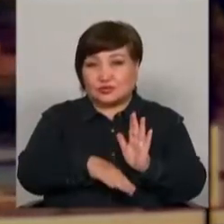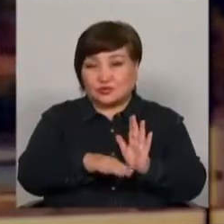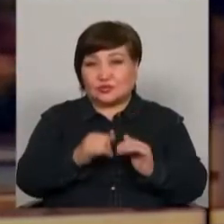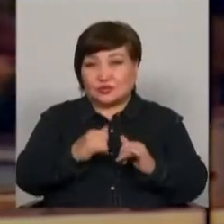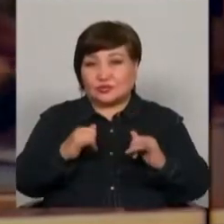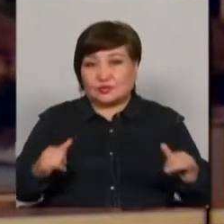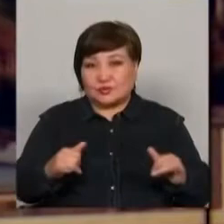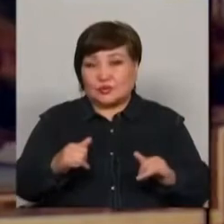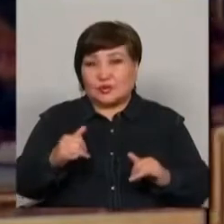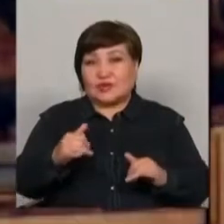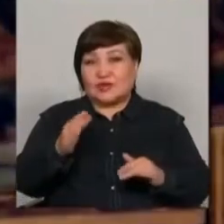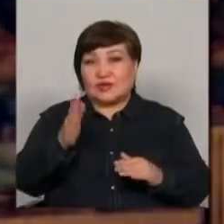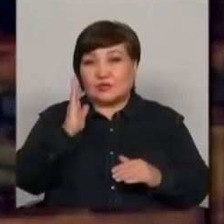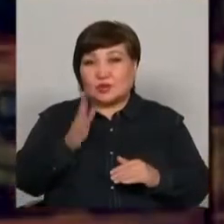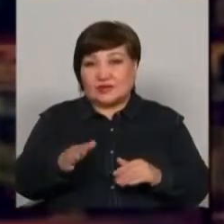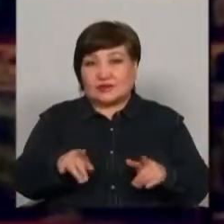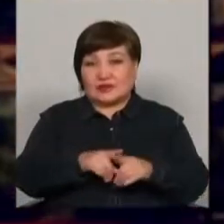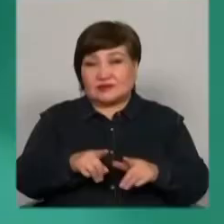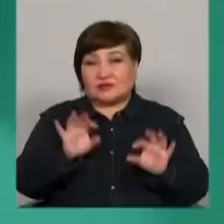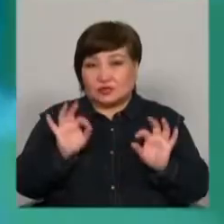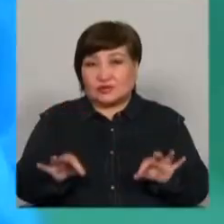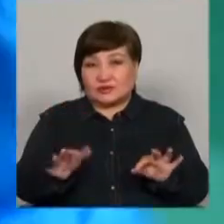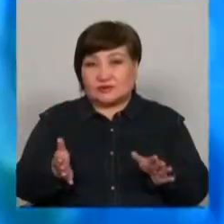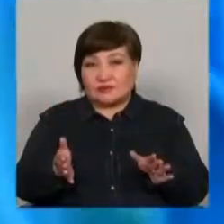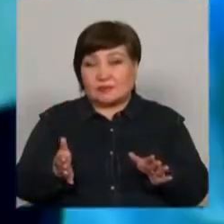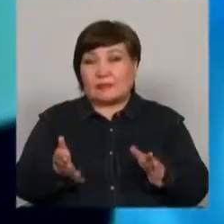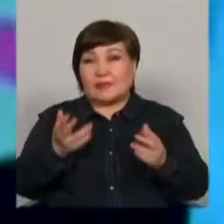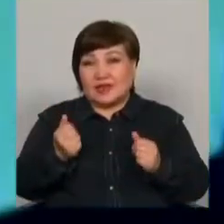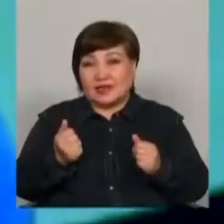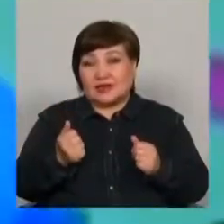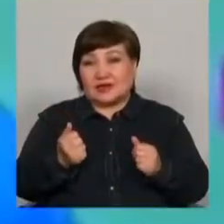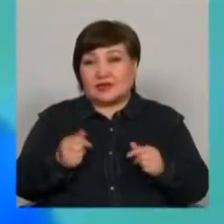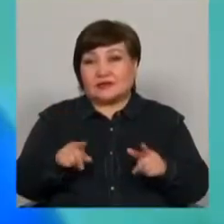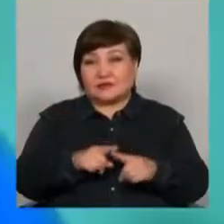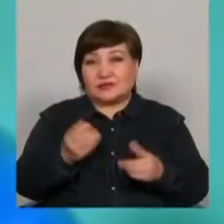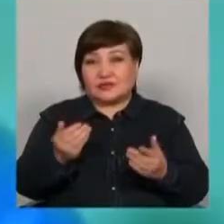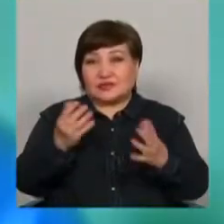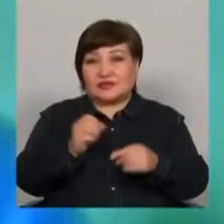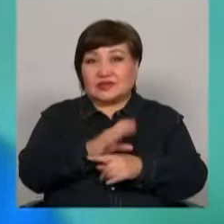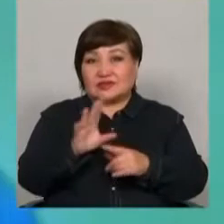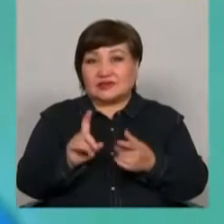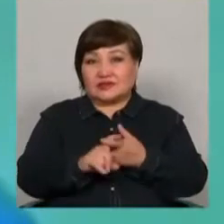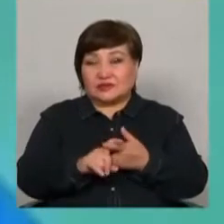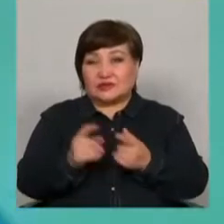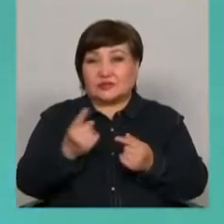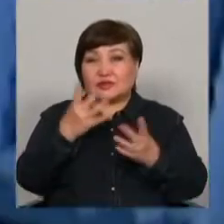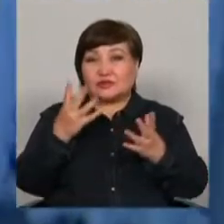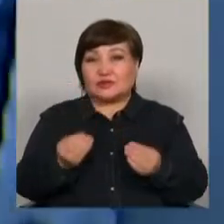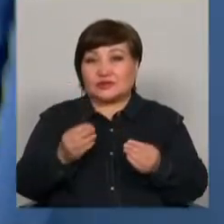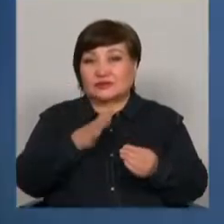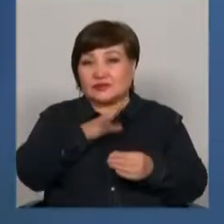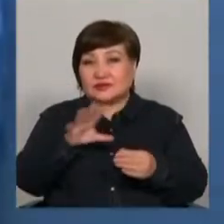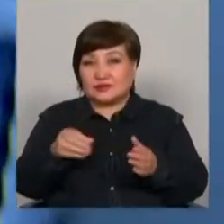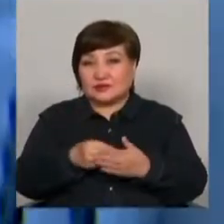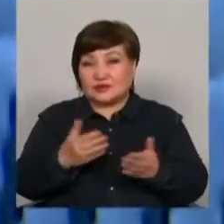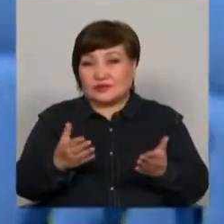дұрыс. Пайым болғанда былай ғой. Енді мына қазіргі кезде коронавирус бір күнде бірден ап шыға келген жоқ. Ол осыған дейін